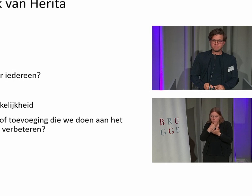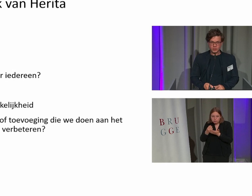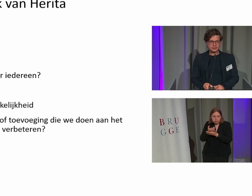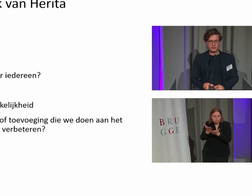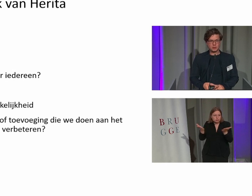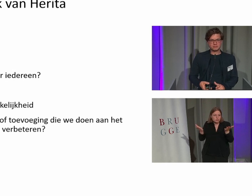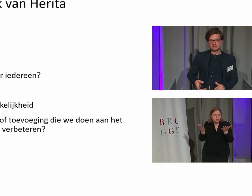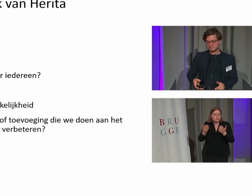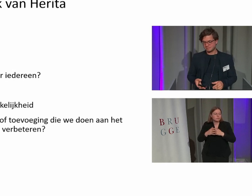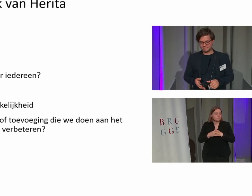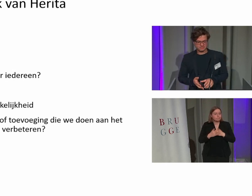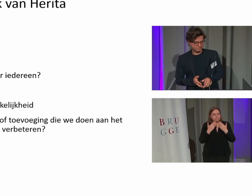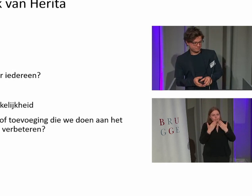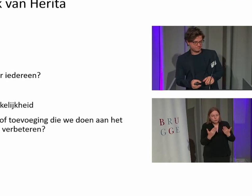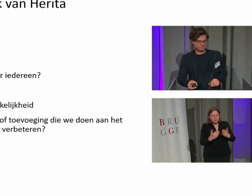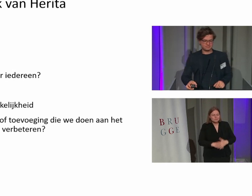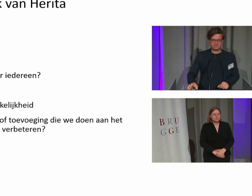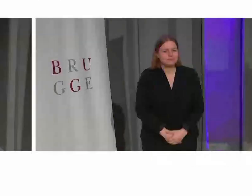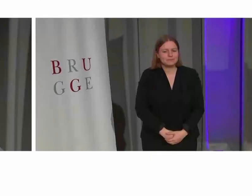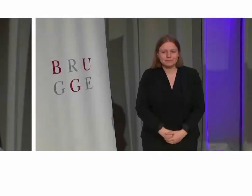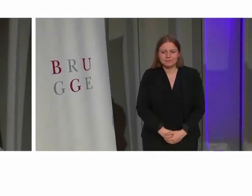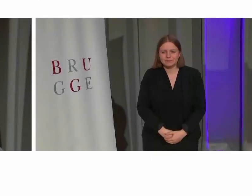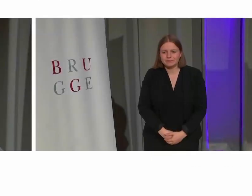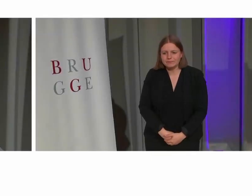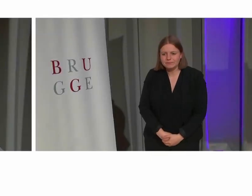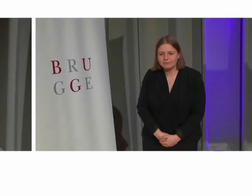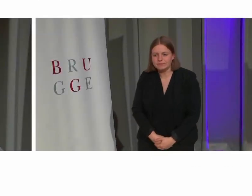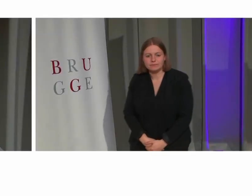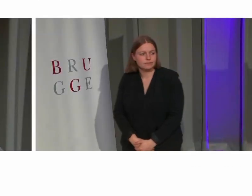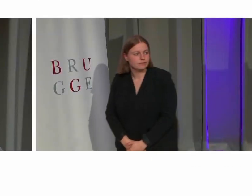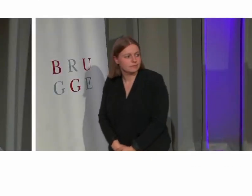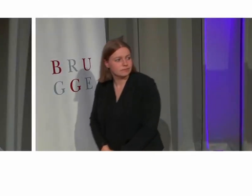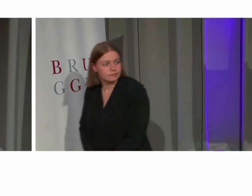maken. Dankjewel. APPLAUS